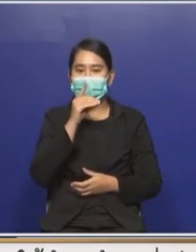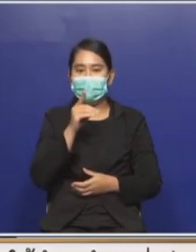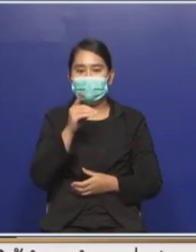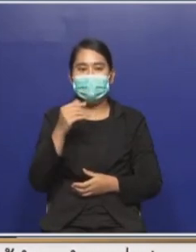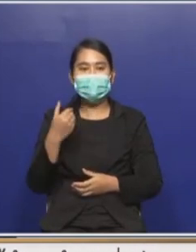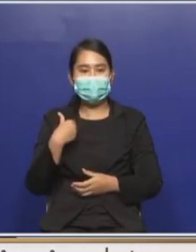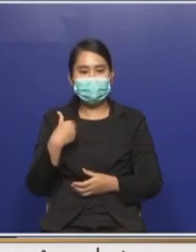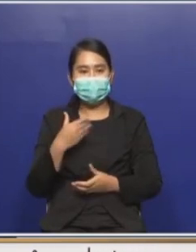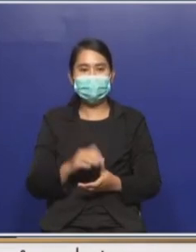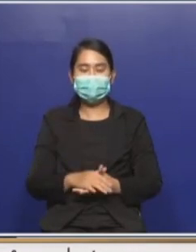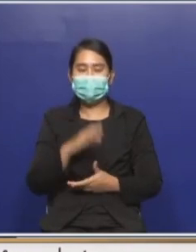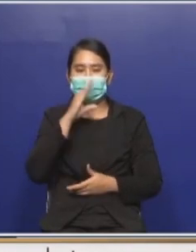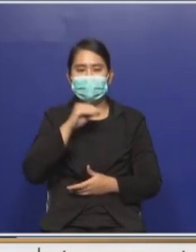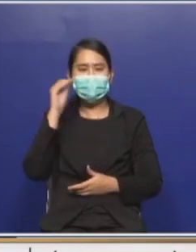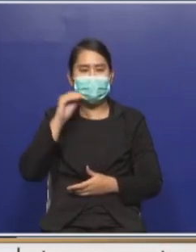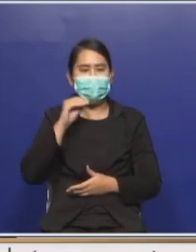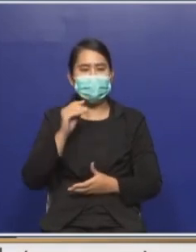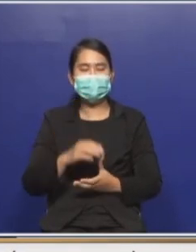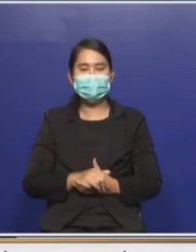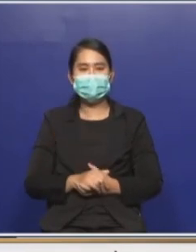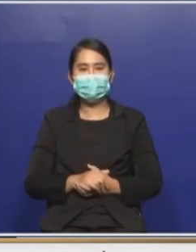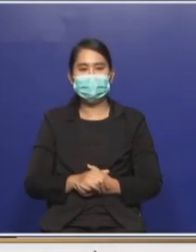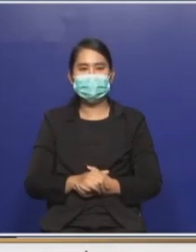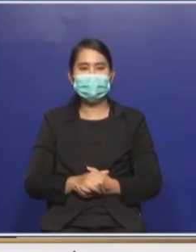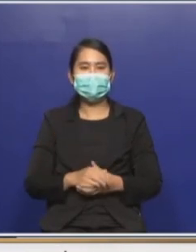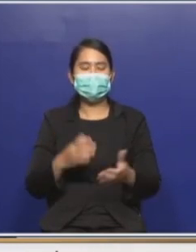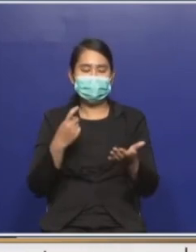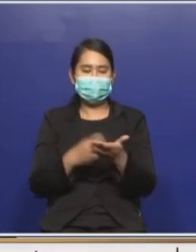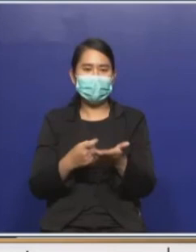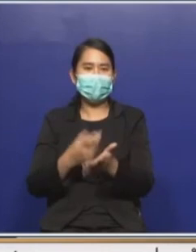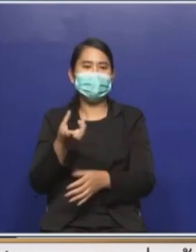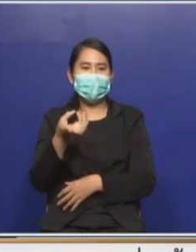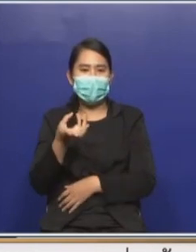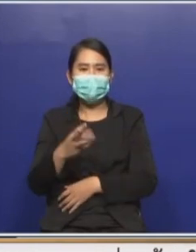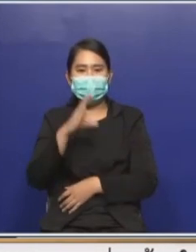เน็บแนมจังเลยเรื่องประกันราคาข้าวเนี่ย